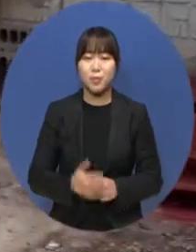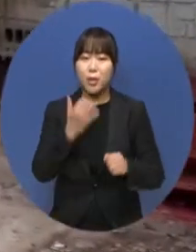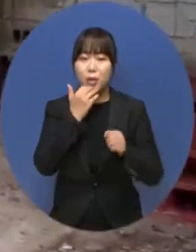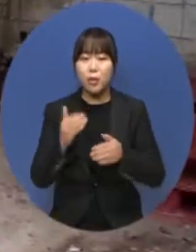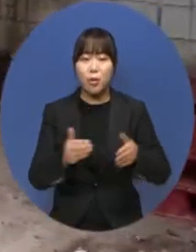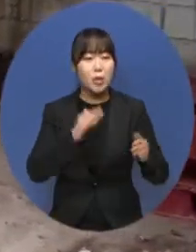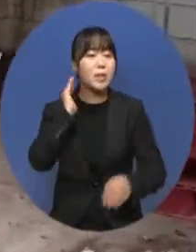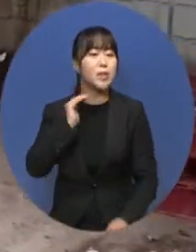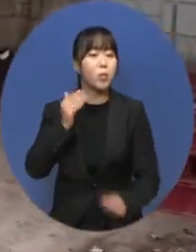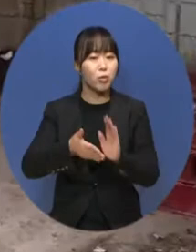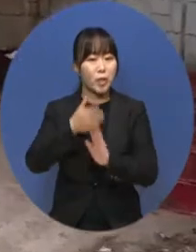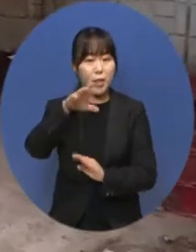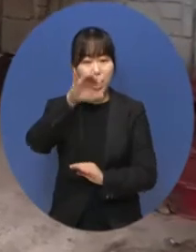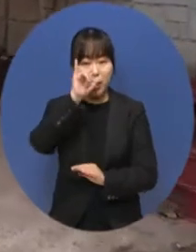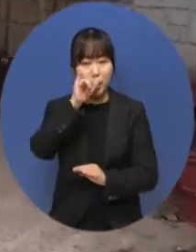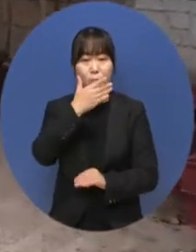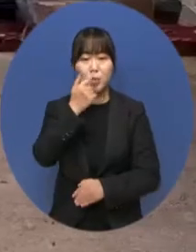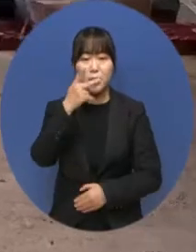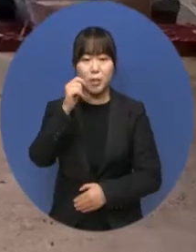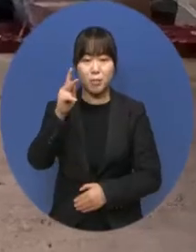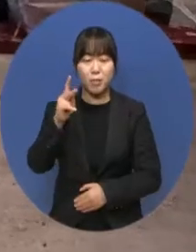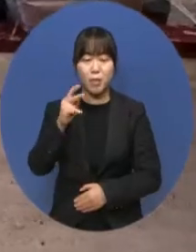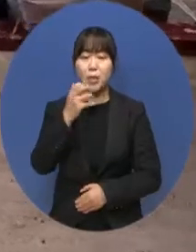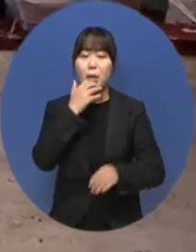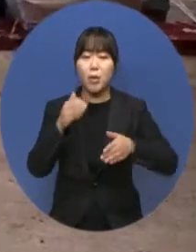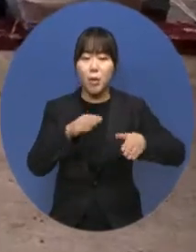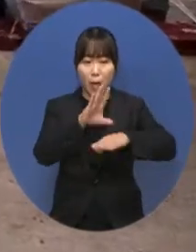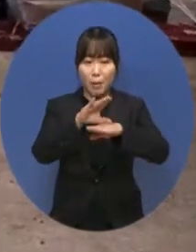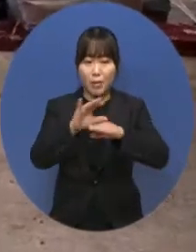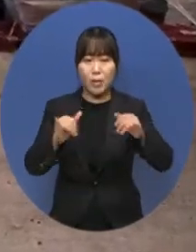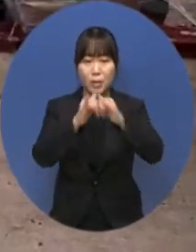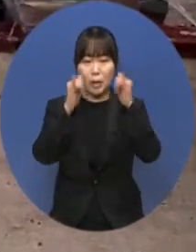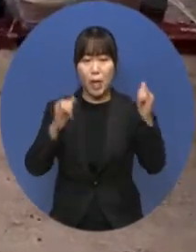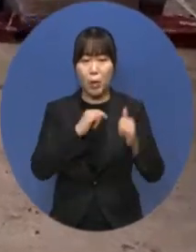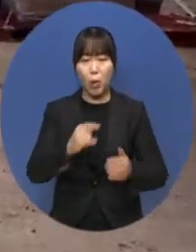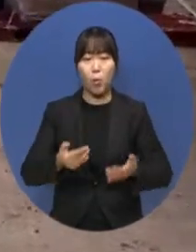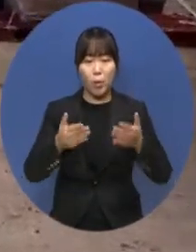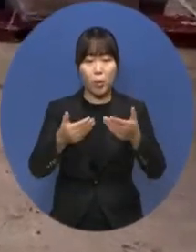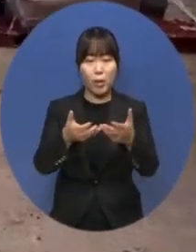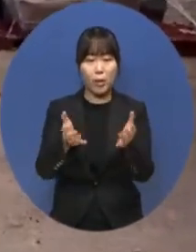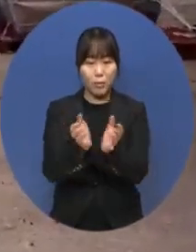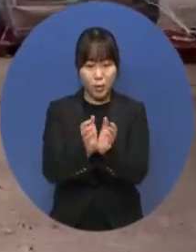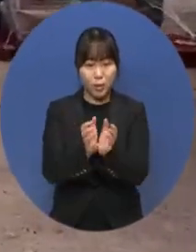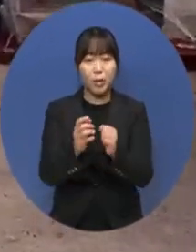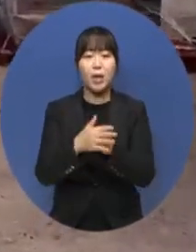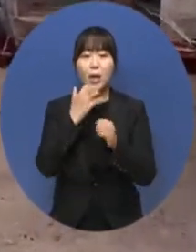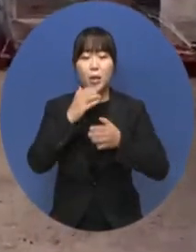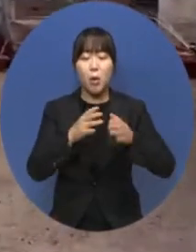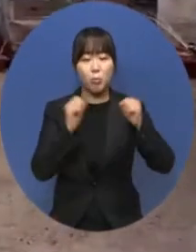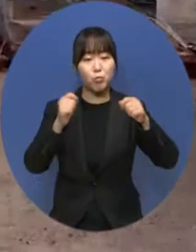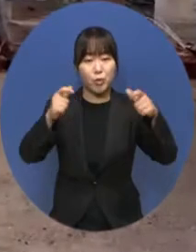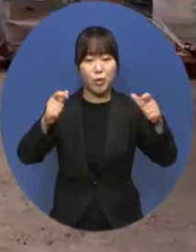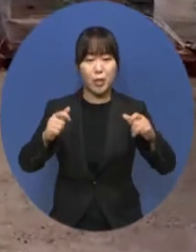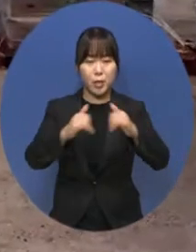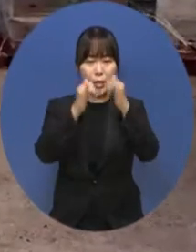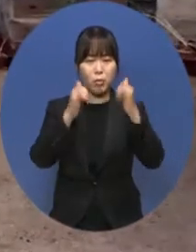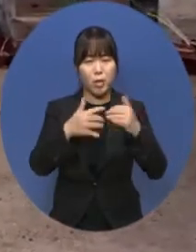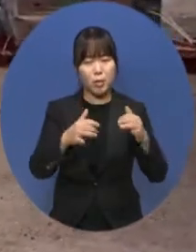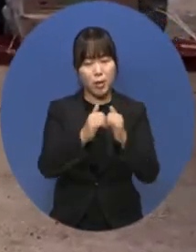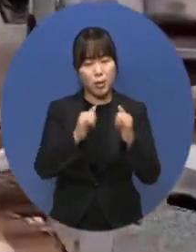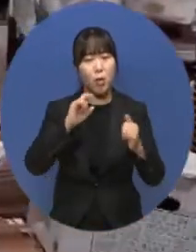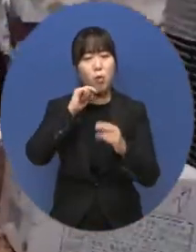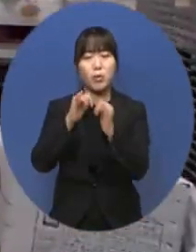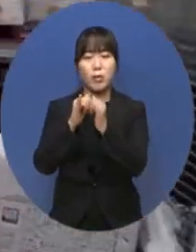경기도 의정부시에 위치하고 있는 복지TV 경기방송 사회공헌팀은 경기 북부 지역 사회적 약자와 취약계층을 위한